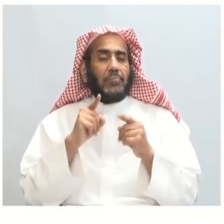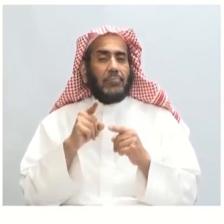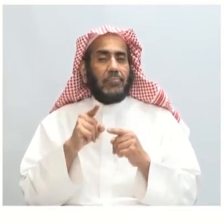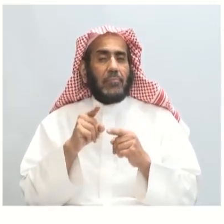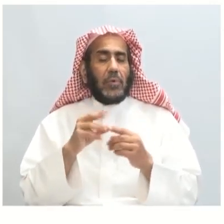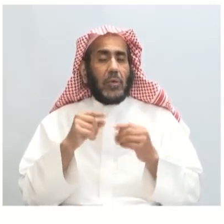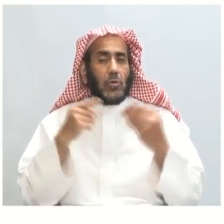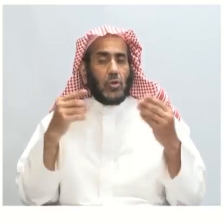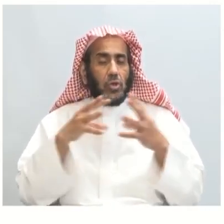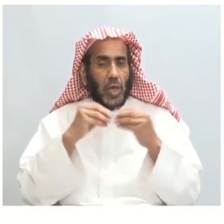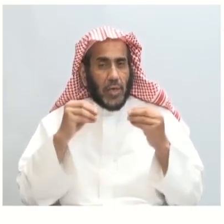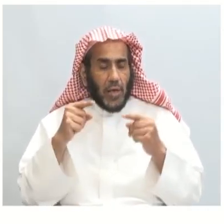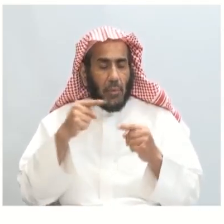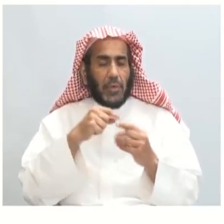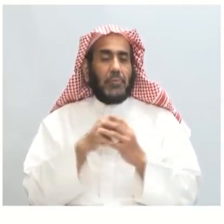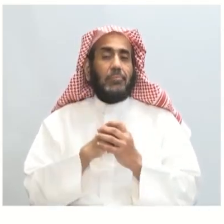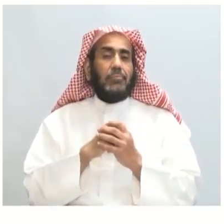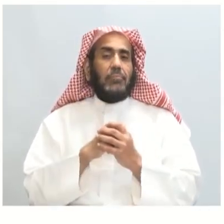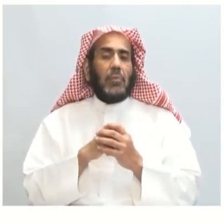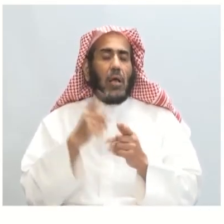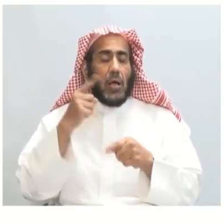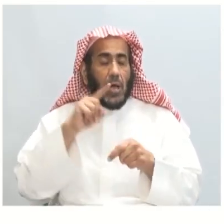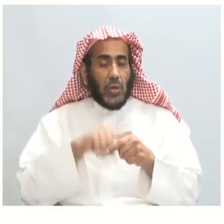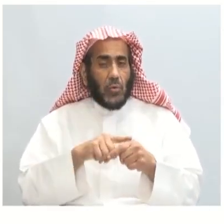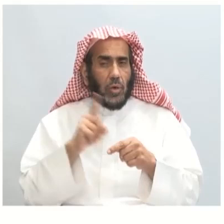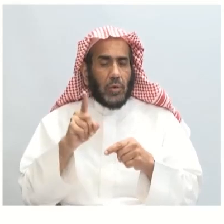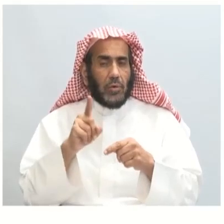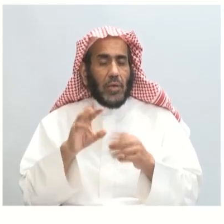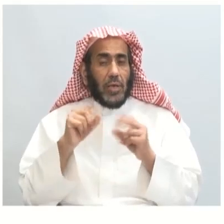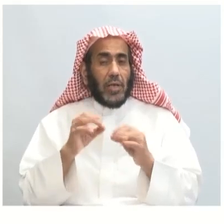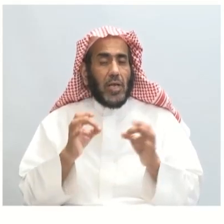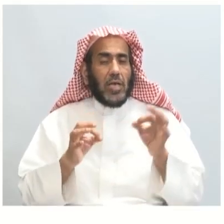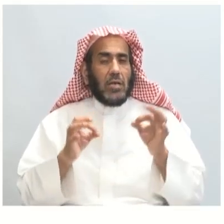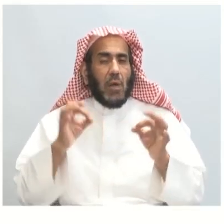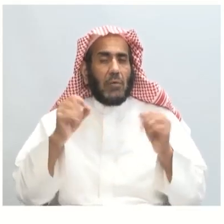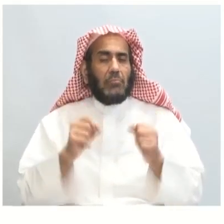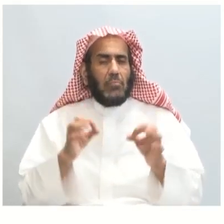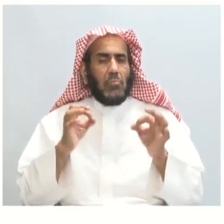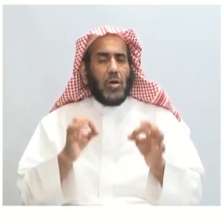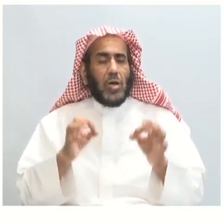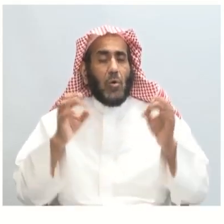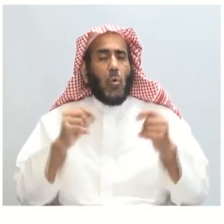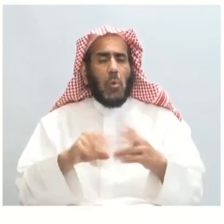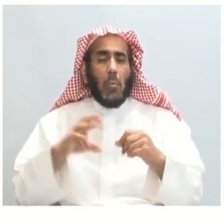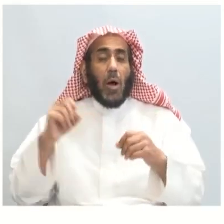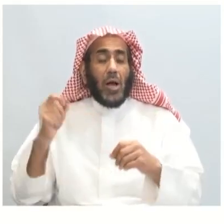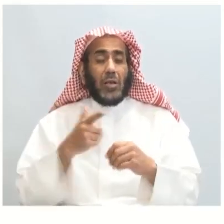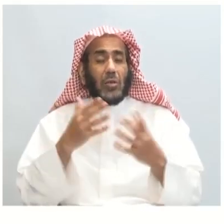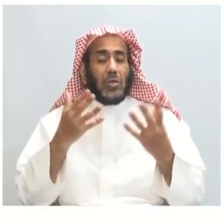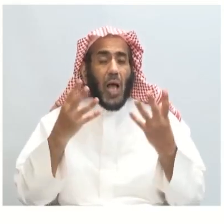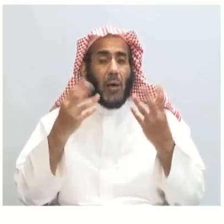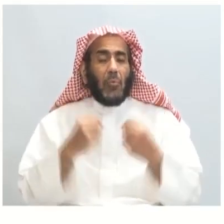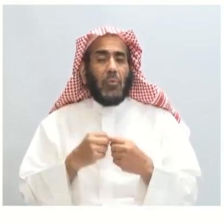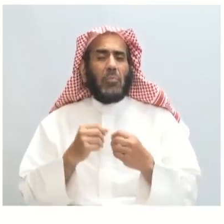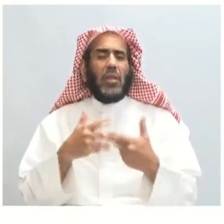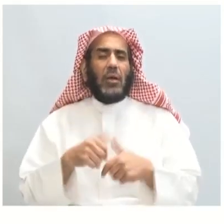كان امامي شرح لهذا البيت ايضا نقول هنا كانت لدينا حكمه ربما عجله تنتهب تهبوا